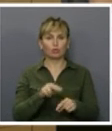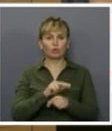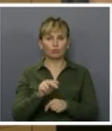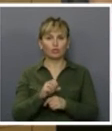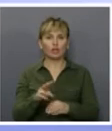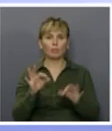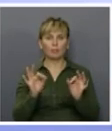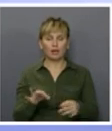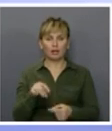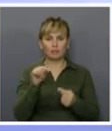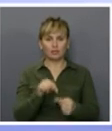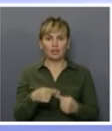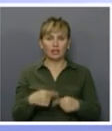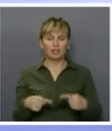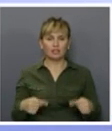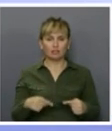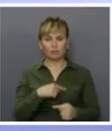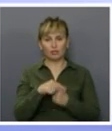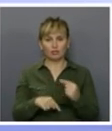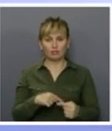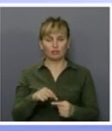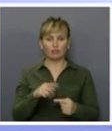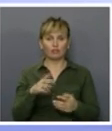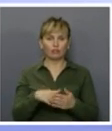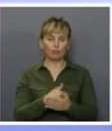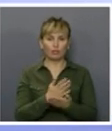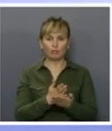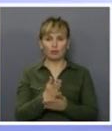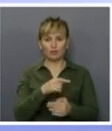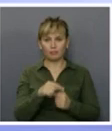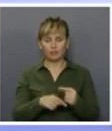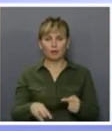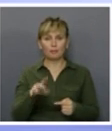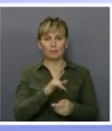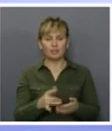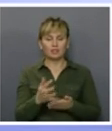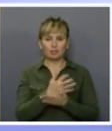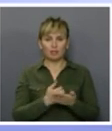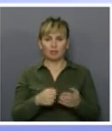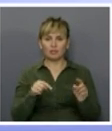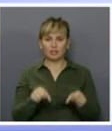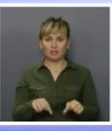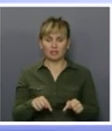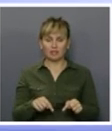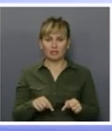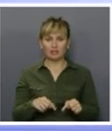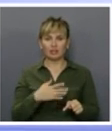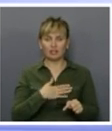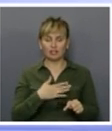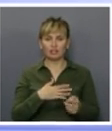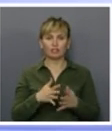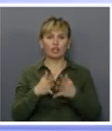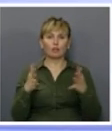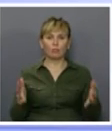как правильно подходить к тому или иному бизнесу, к новому направлению бизнеса. Мы собираем здесь наших